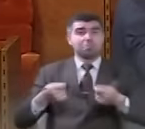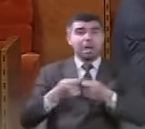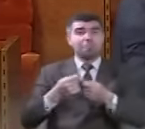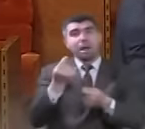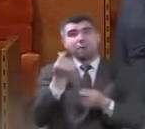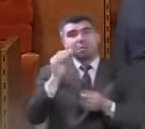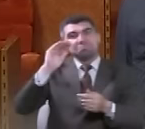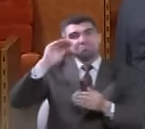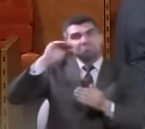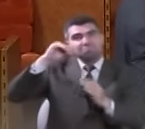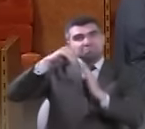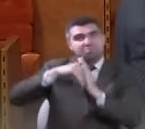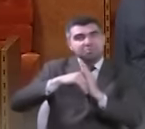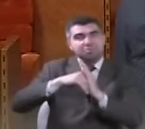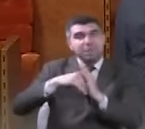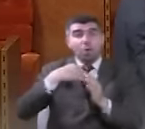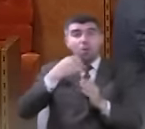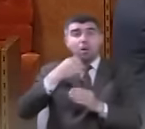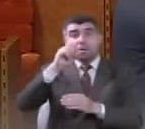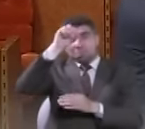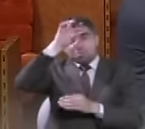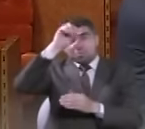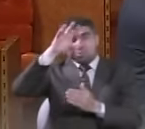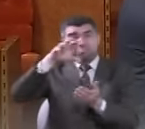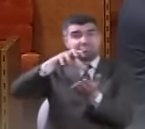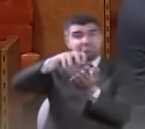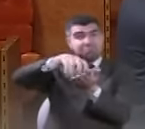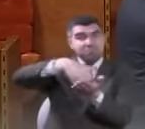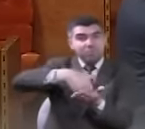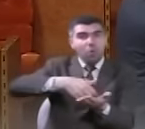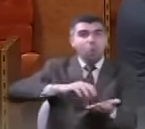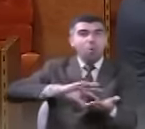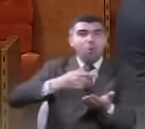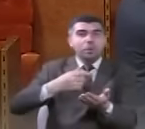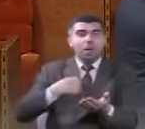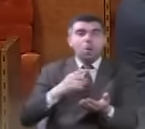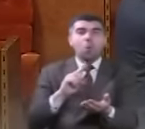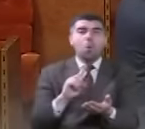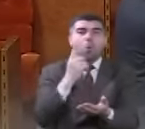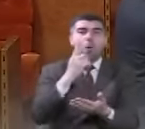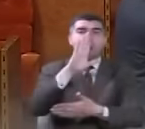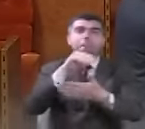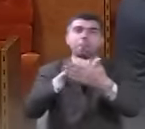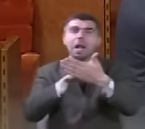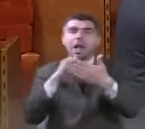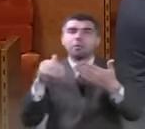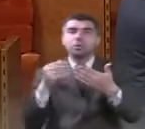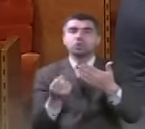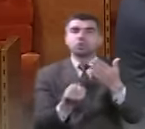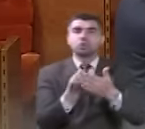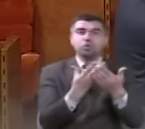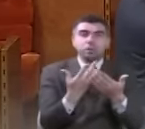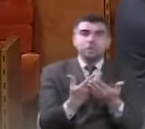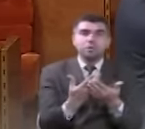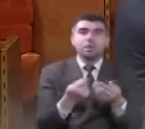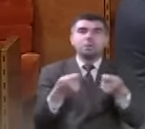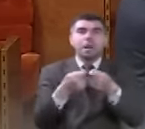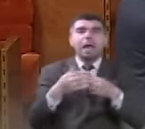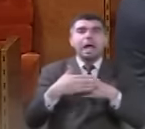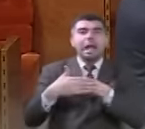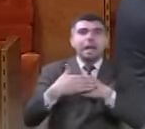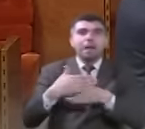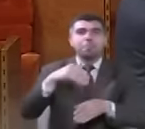هذا المنجميه التقليديه عاشت سنوات هذا الوضع. الاقتراح اللي عندنا اللي ناقشناه مع الساده المنتخبين واللي ان شاء الله غادي